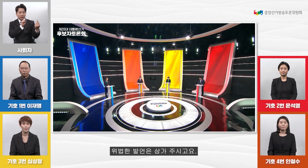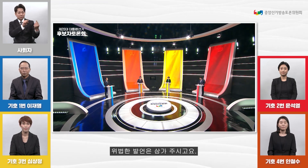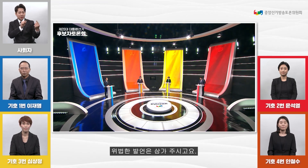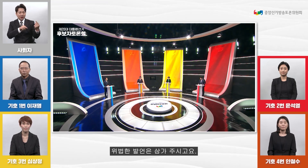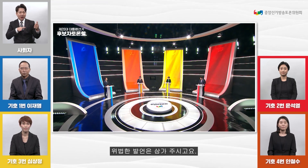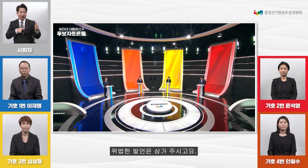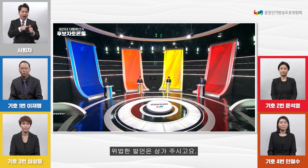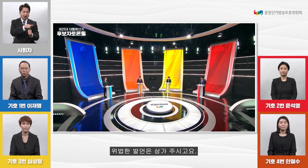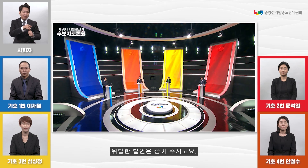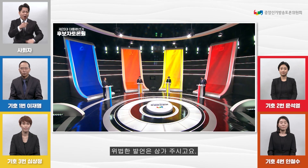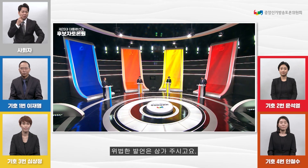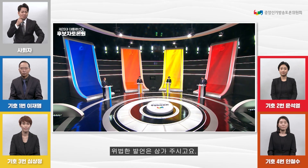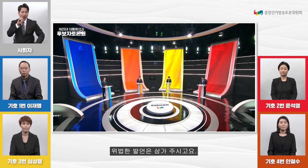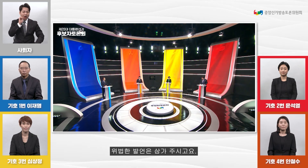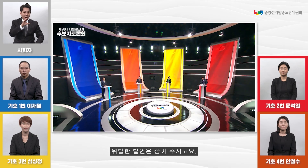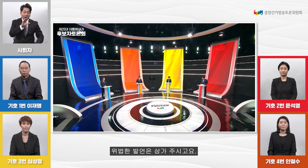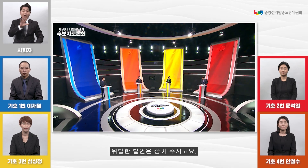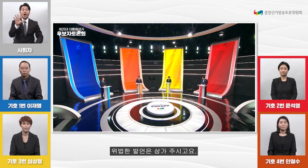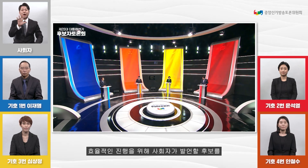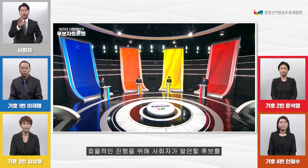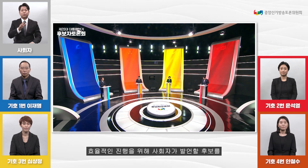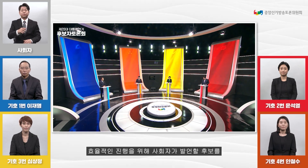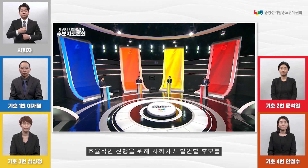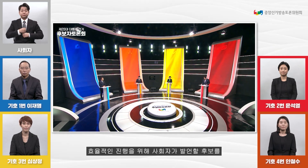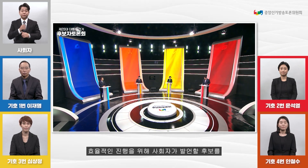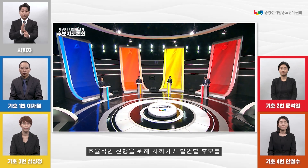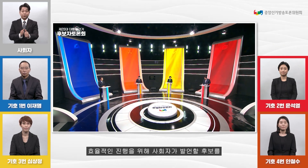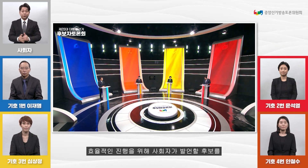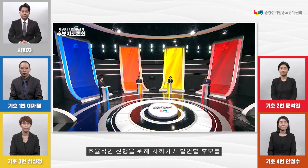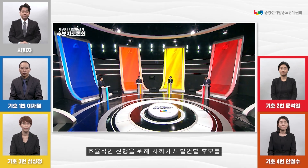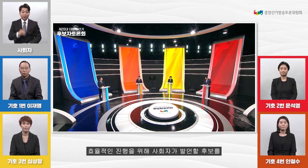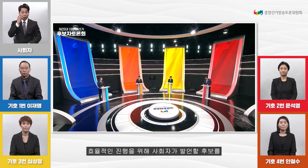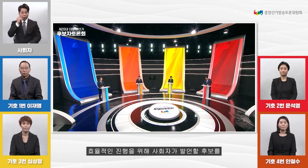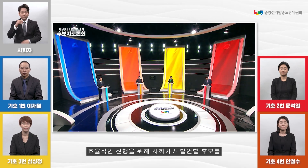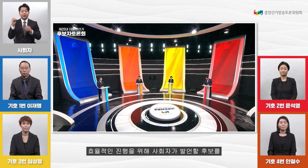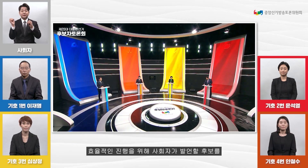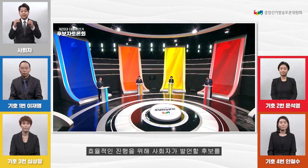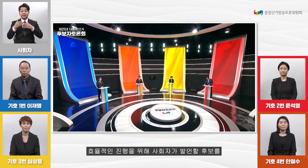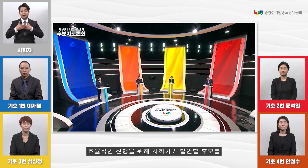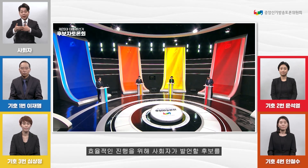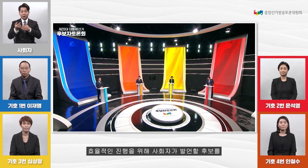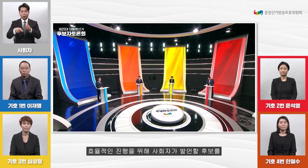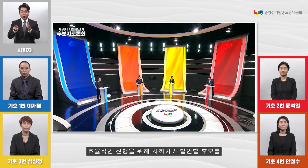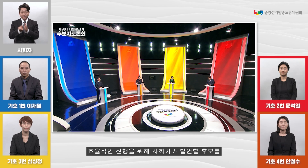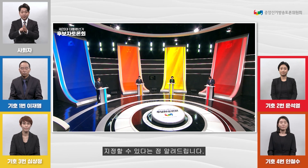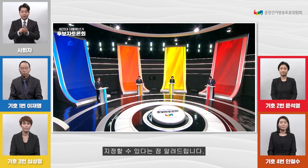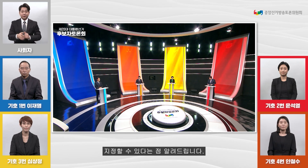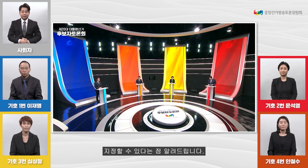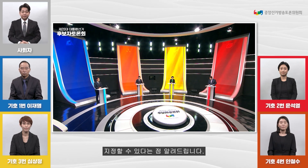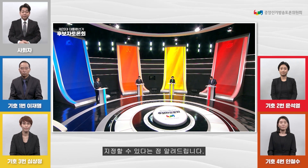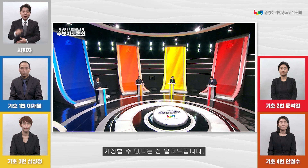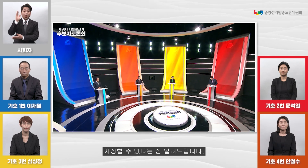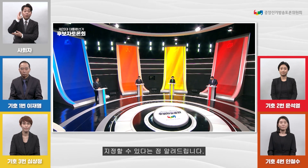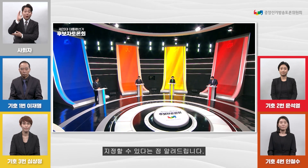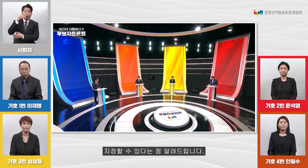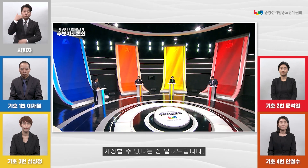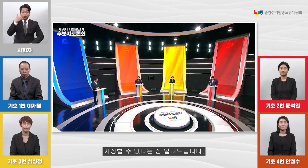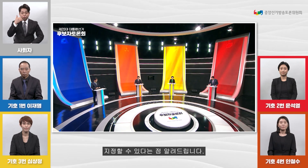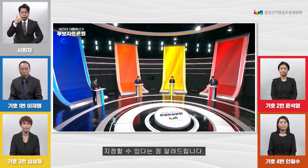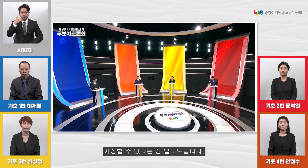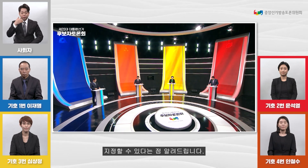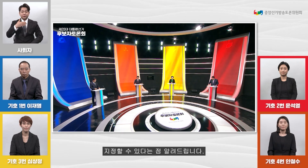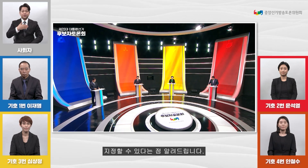등 위법한 발언은 삼가주시고요. 효율적인 진행을 위해 사회자가 발언할 후보자를 지명할 수 있다는